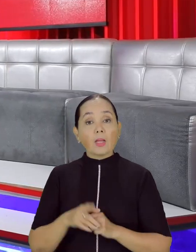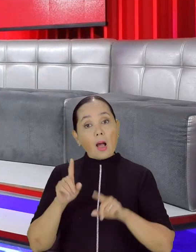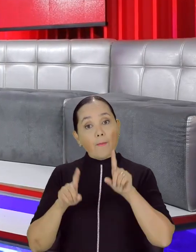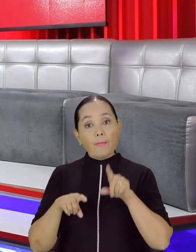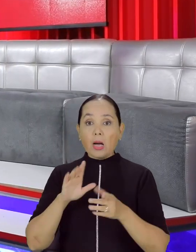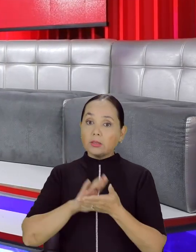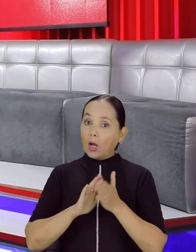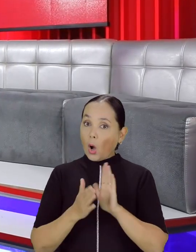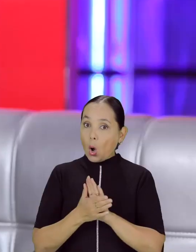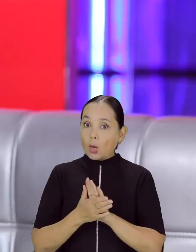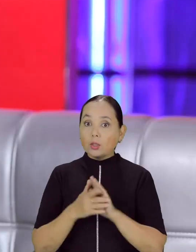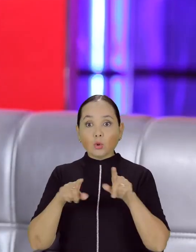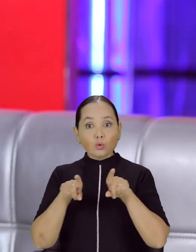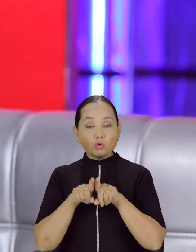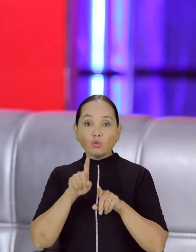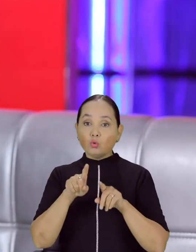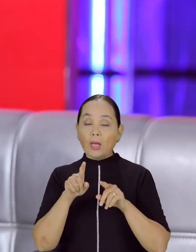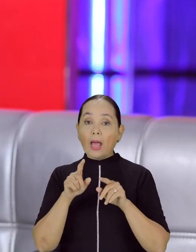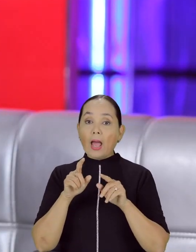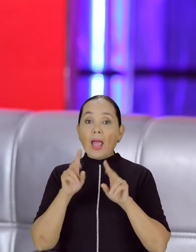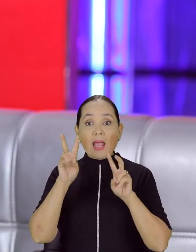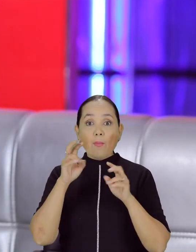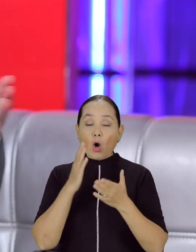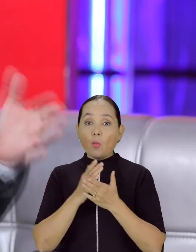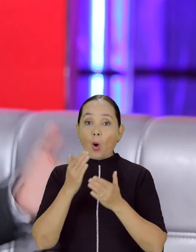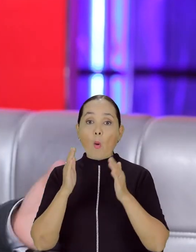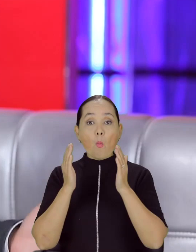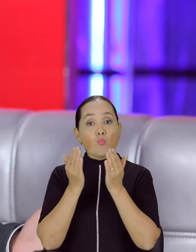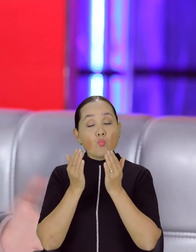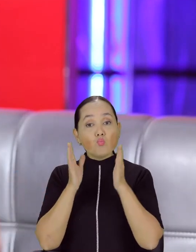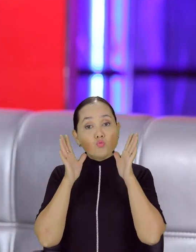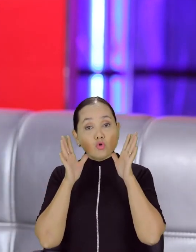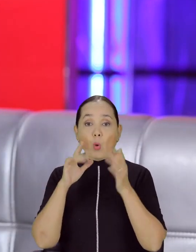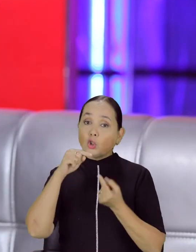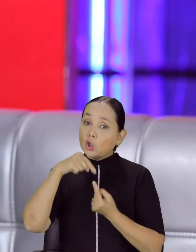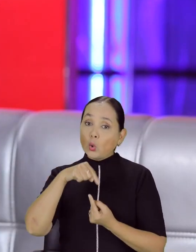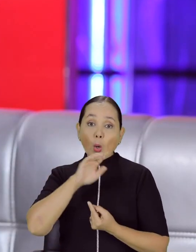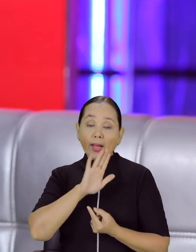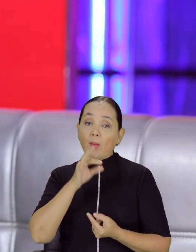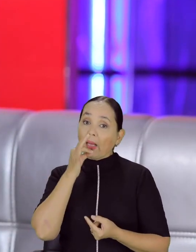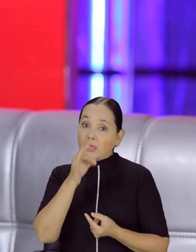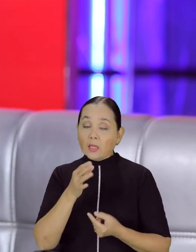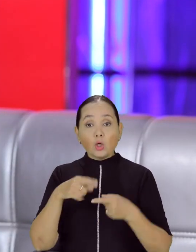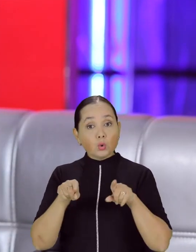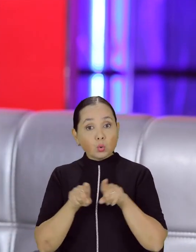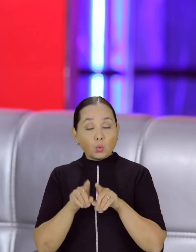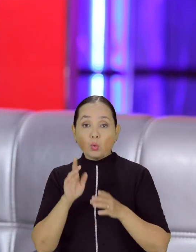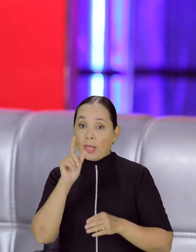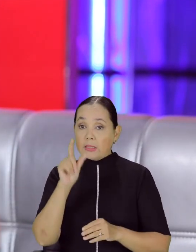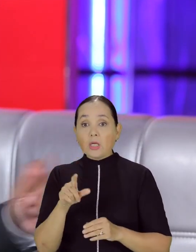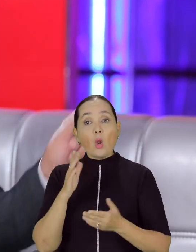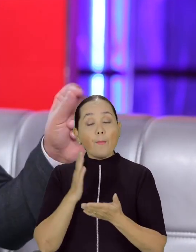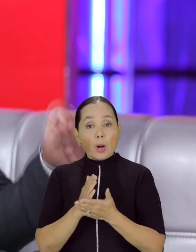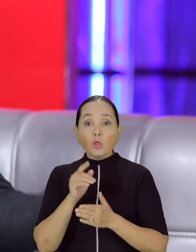Bazı holatlarda shunday ibora bor aholi orasida bu musulmonchilikka to'g'ri kelmaydi deyishadi. Lekin shunday